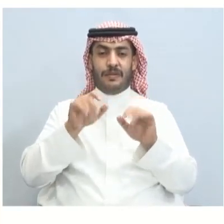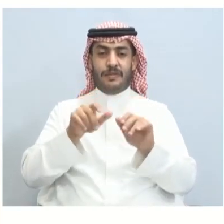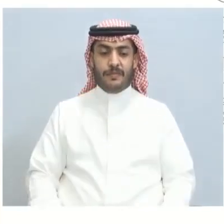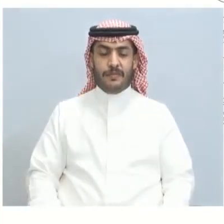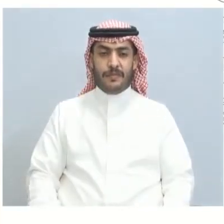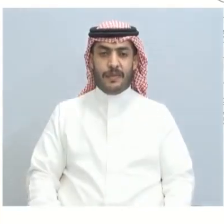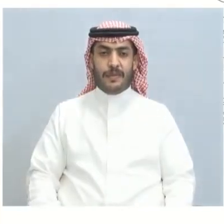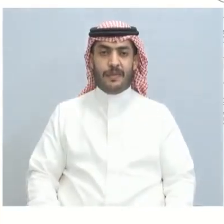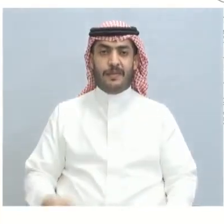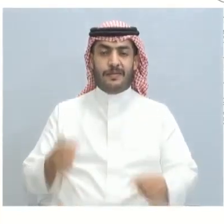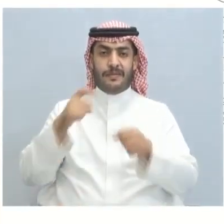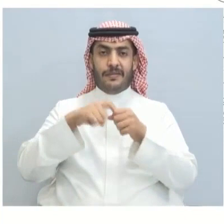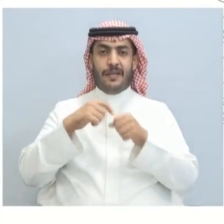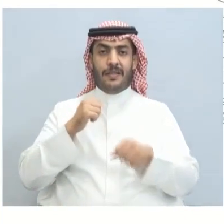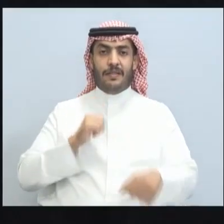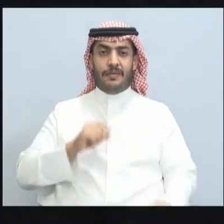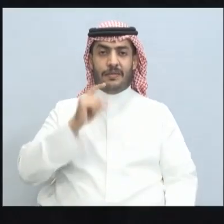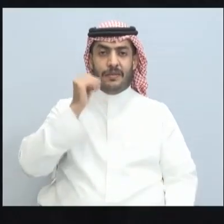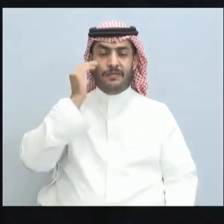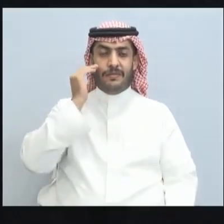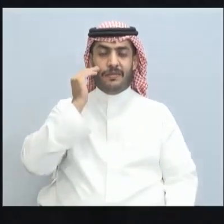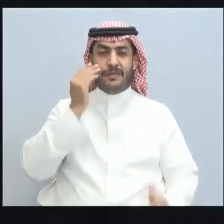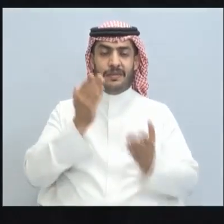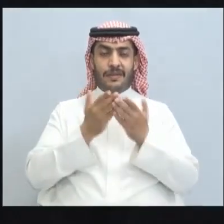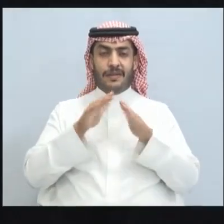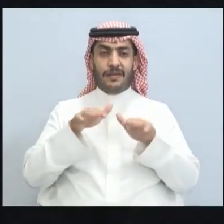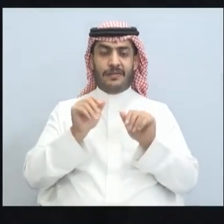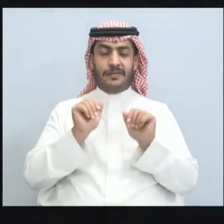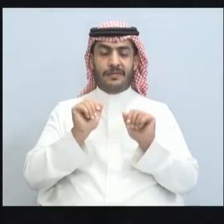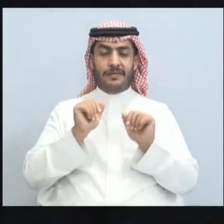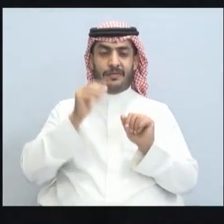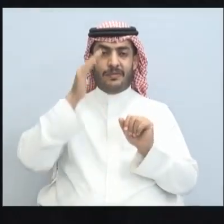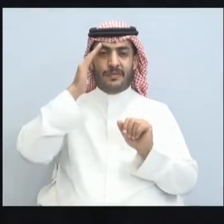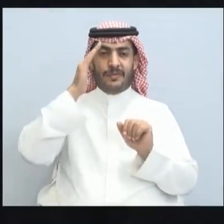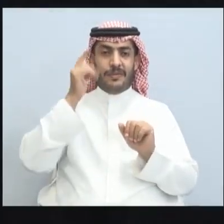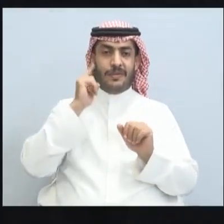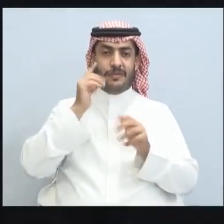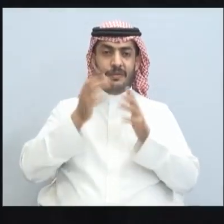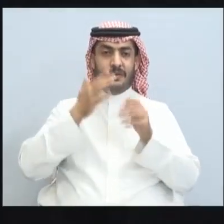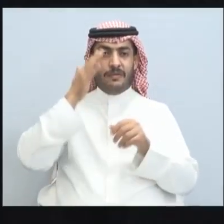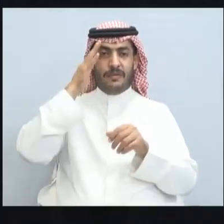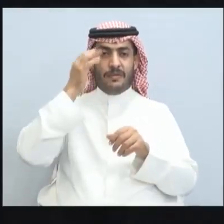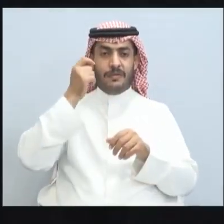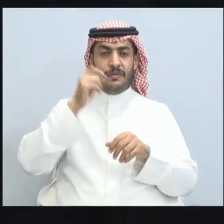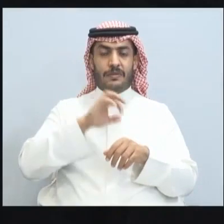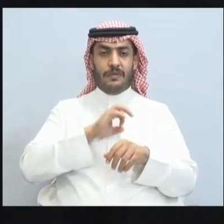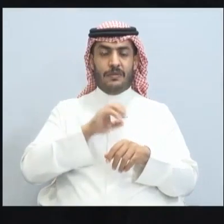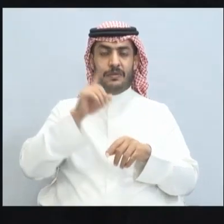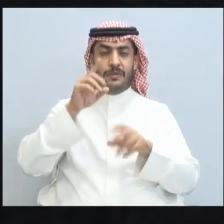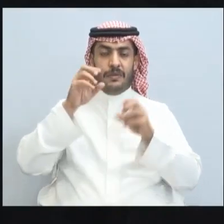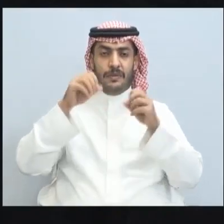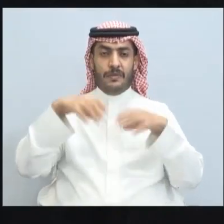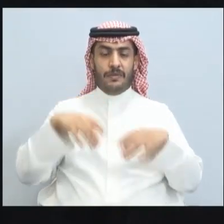الاجتماع الى هنا اعزائي الطلاب نكون انتهينا من درسنا لهذا اليوم شكرا لكم لحسن المتابعه والسلام عليكم